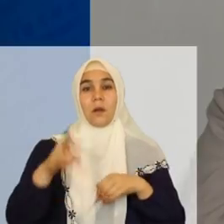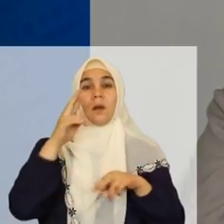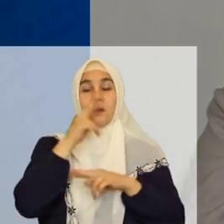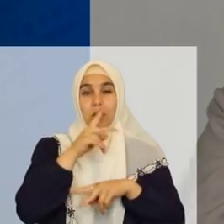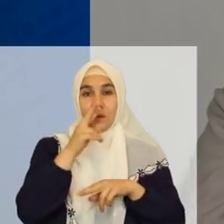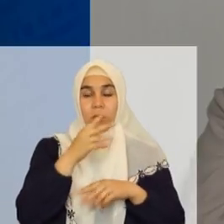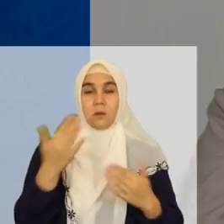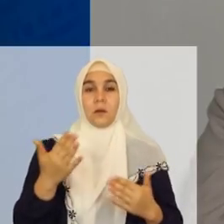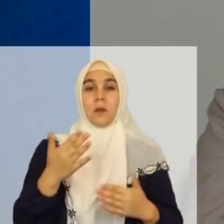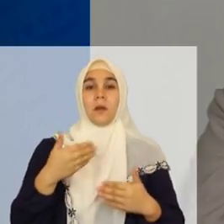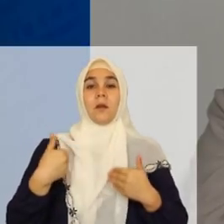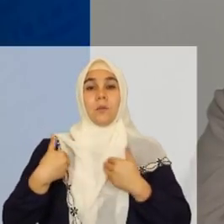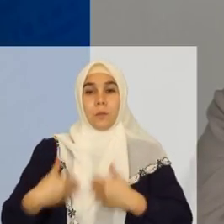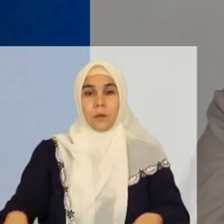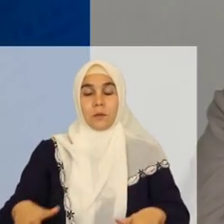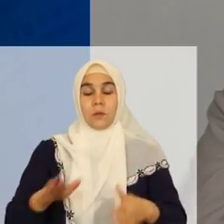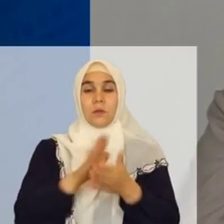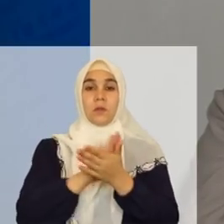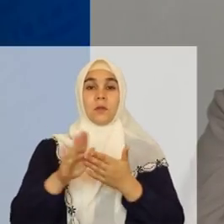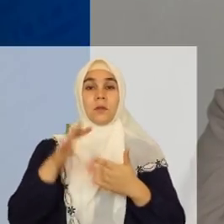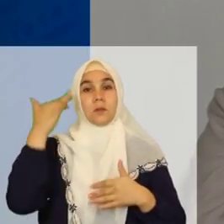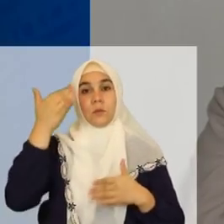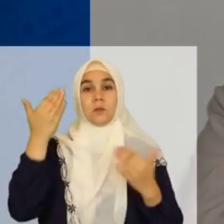xatolariga tavba qiladi, chin dildan.